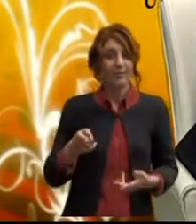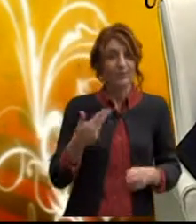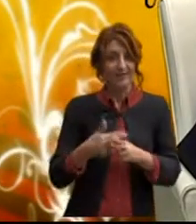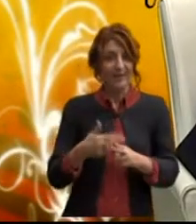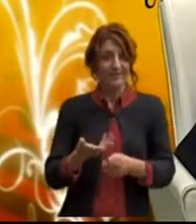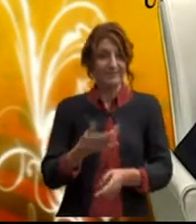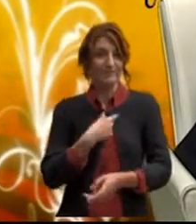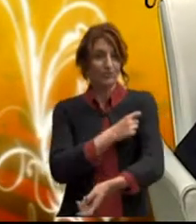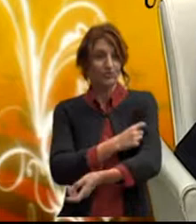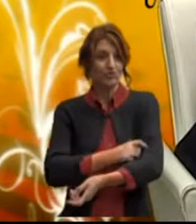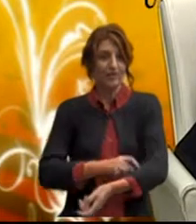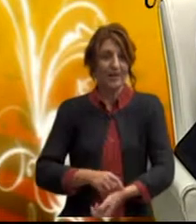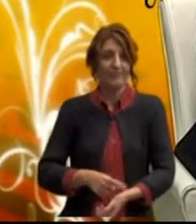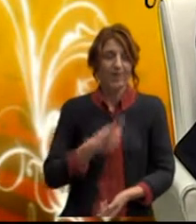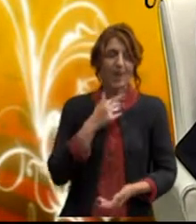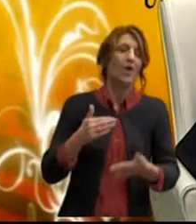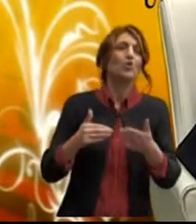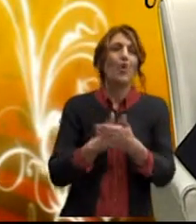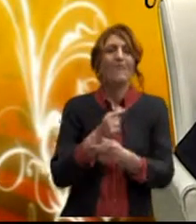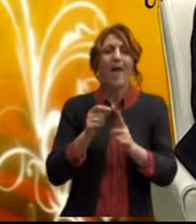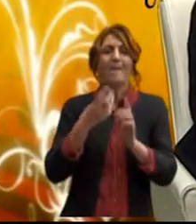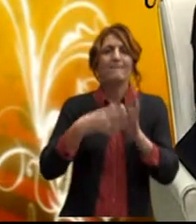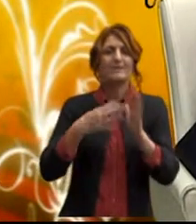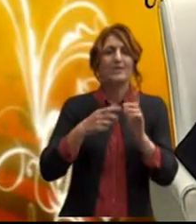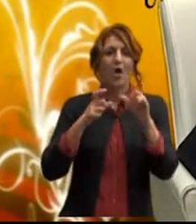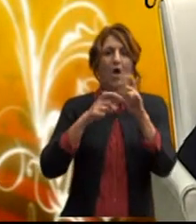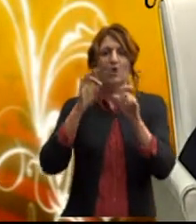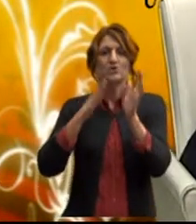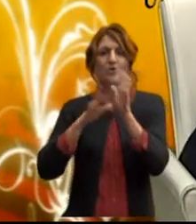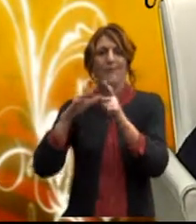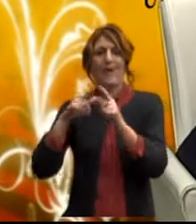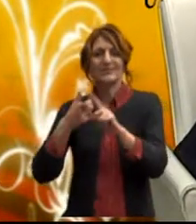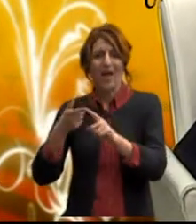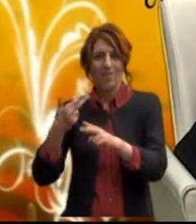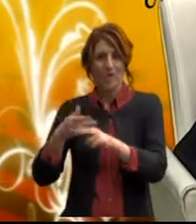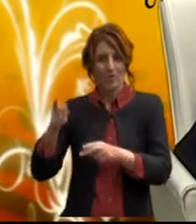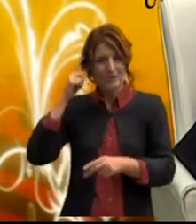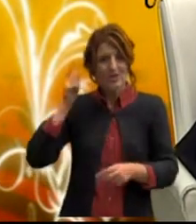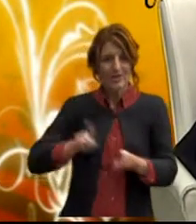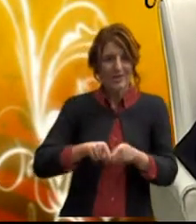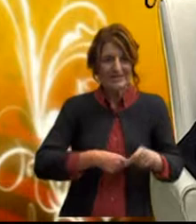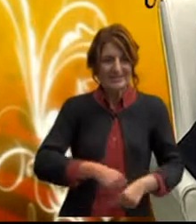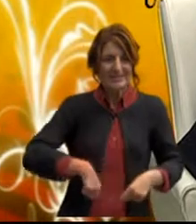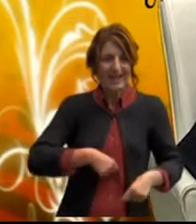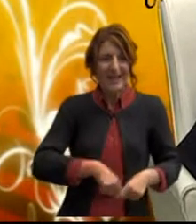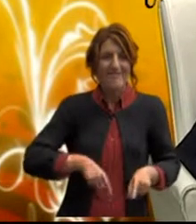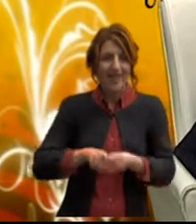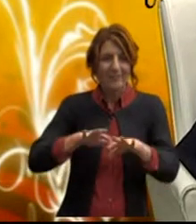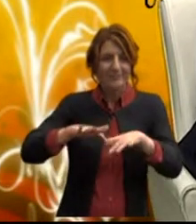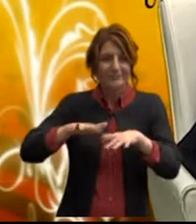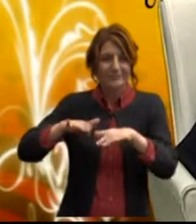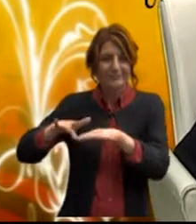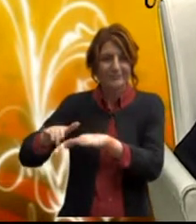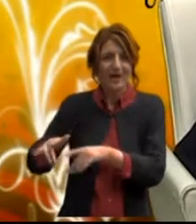bolesnika. Onda većina ovih psihosomatskih bolesti gdje spada iritabilni kolon, što je spomenuo profesor Kujundžić, isto